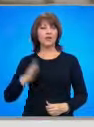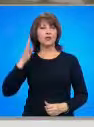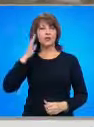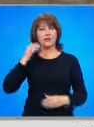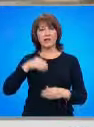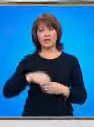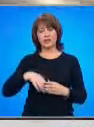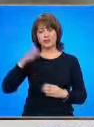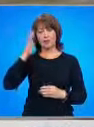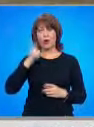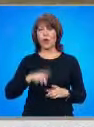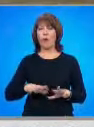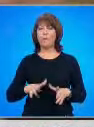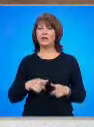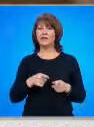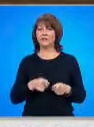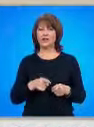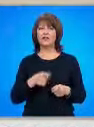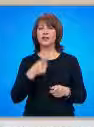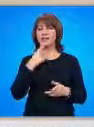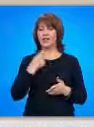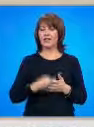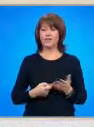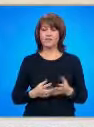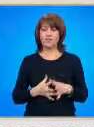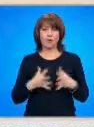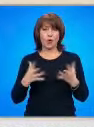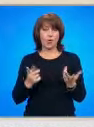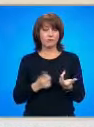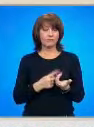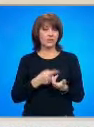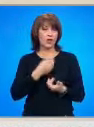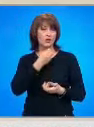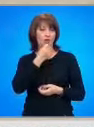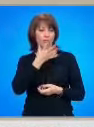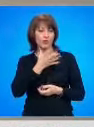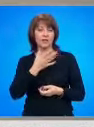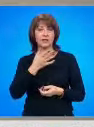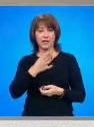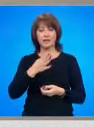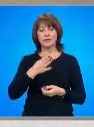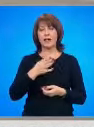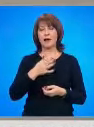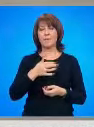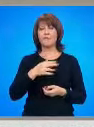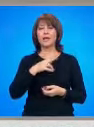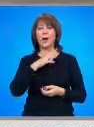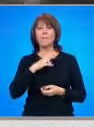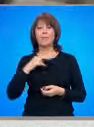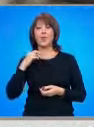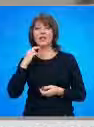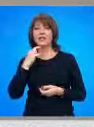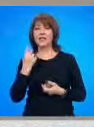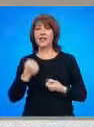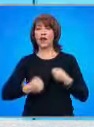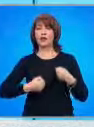Служебният вътрешен министър определи като мантра твърденията, че са зачестили случаите с служители на МВР, които са седнали зад вулана след употреба на